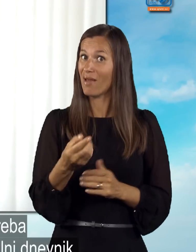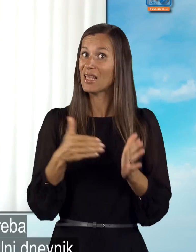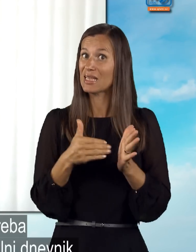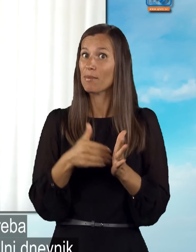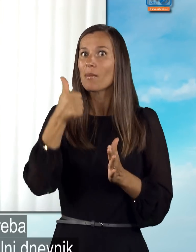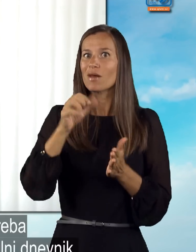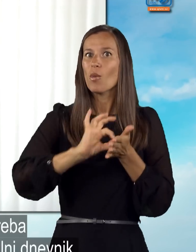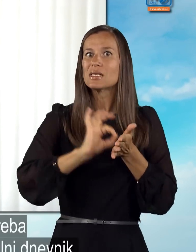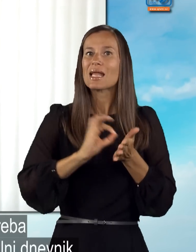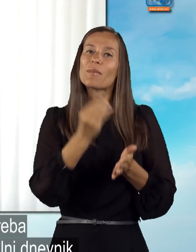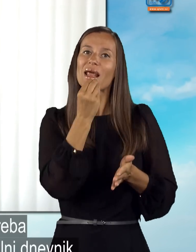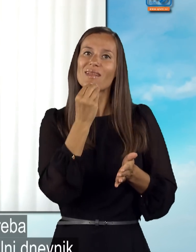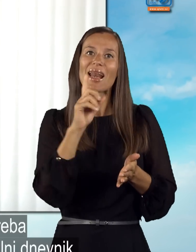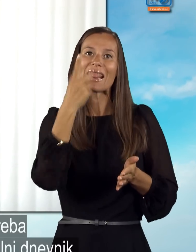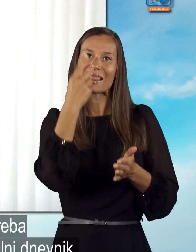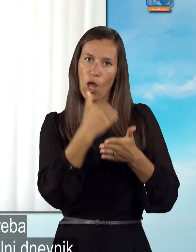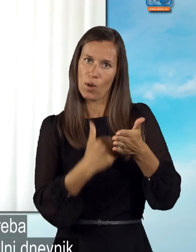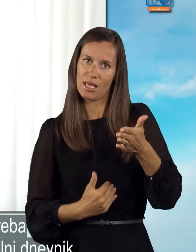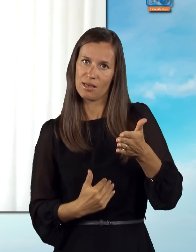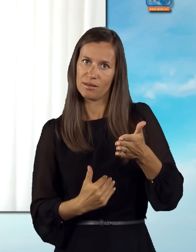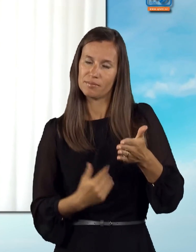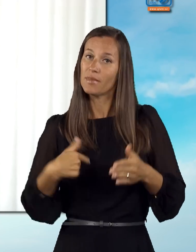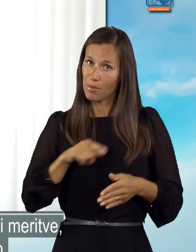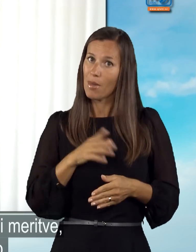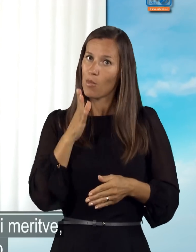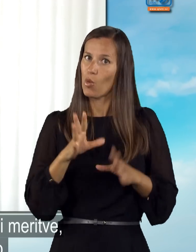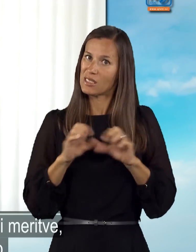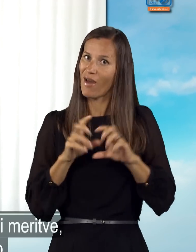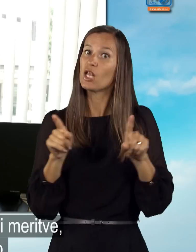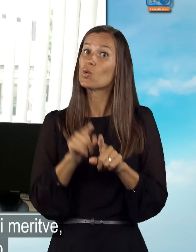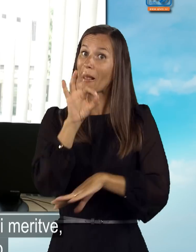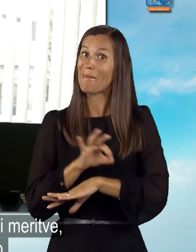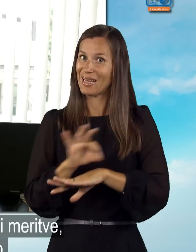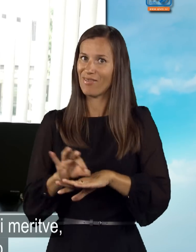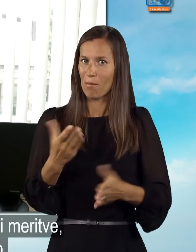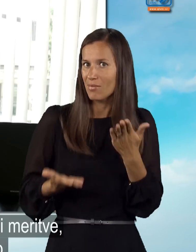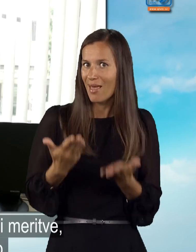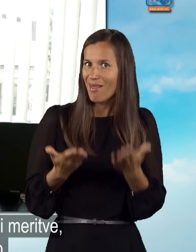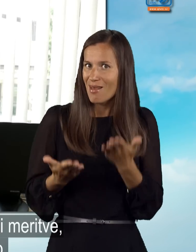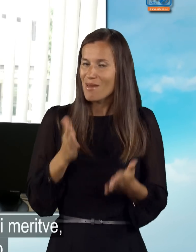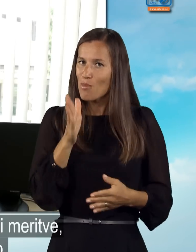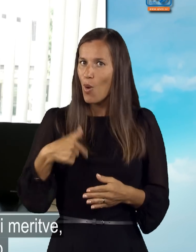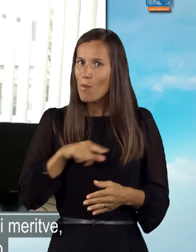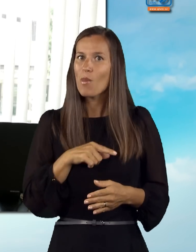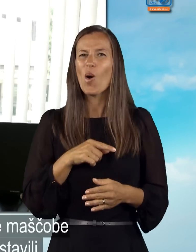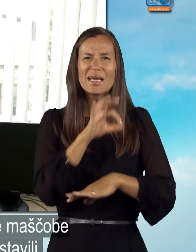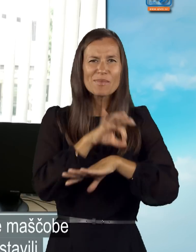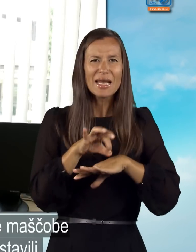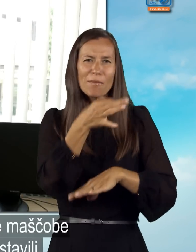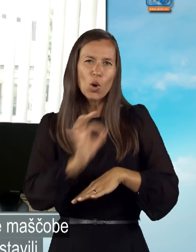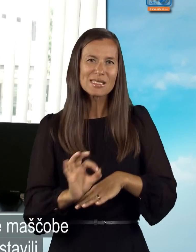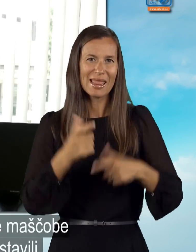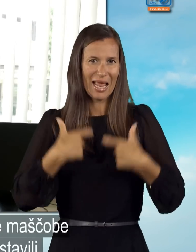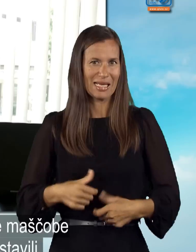da je treba najprej pisati prehranjevalni dnevnik, mi bomo pa izvajali tudi meritve, tehtali se bomo, izmerili